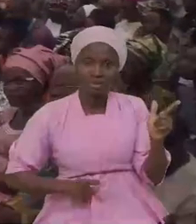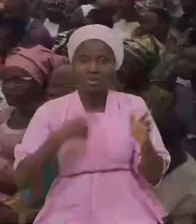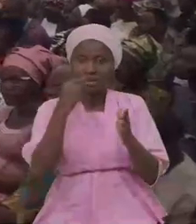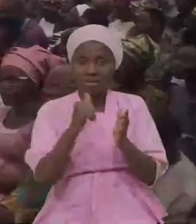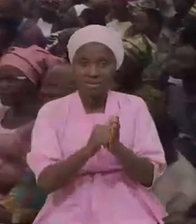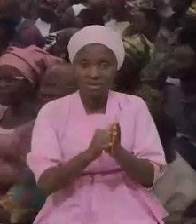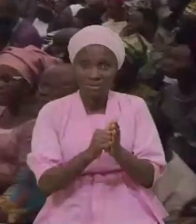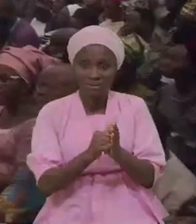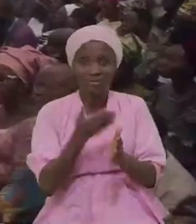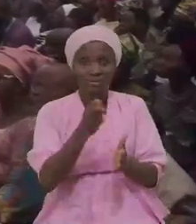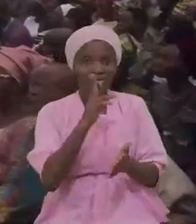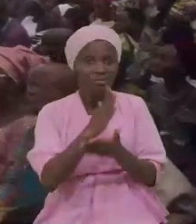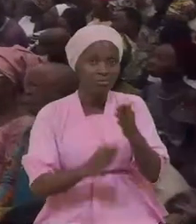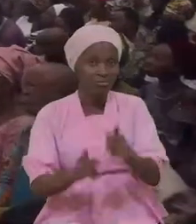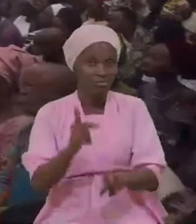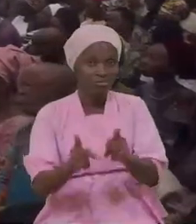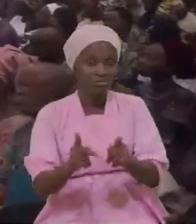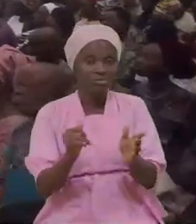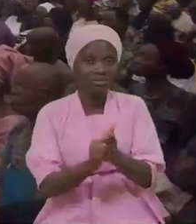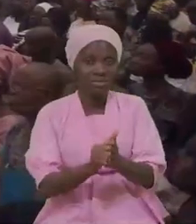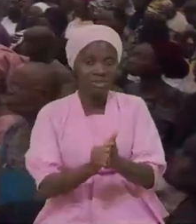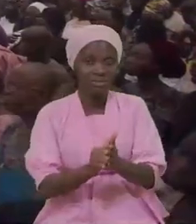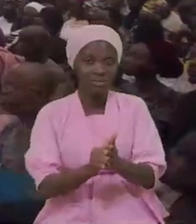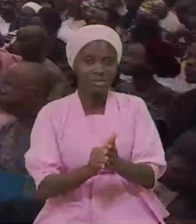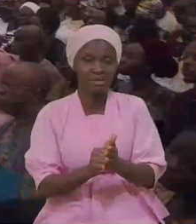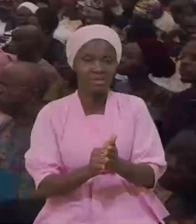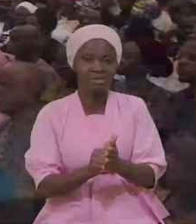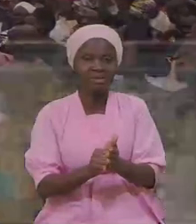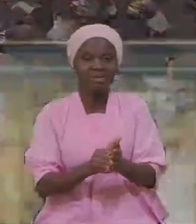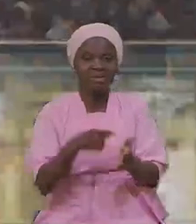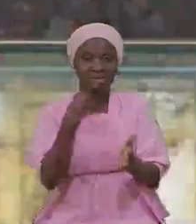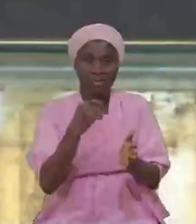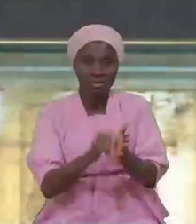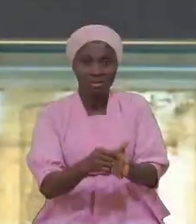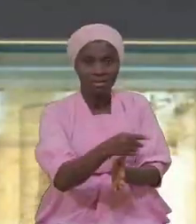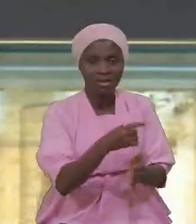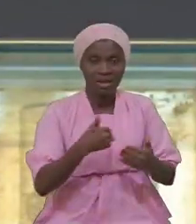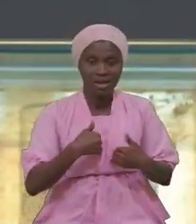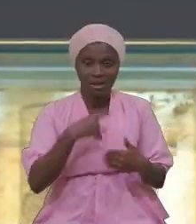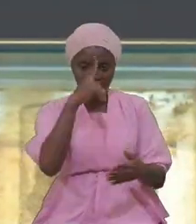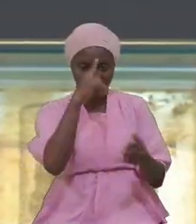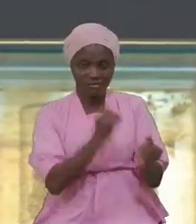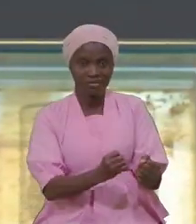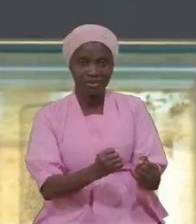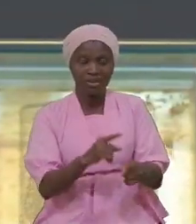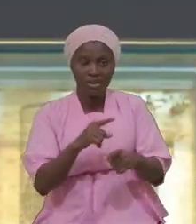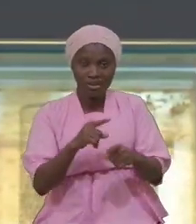qu'il y a des gens qui professent avoir la foi, mais la foi tout